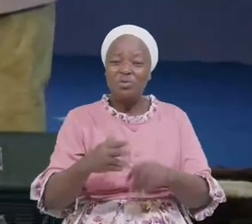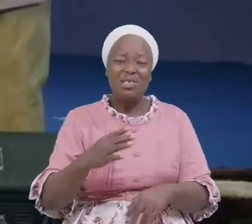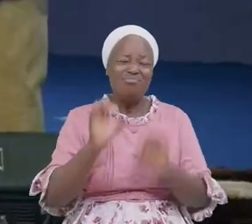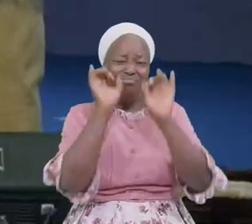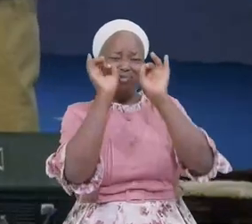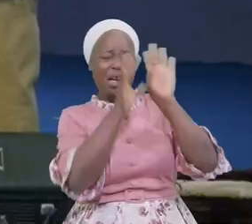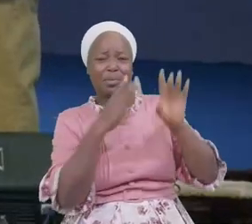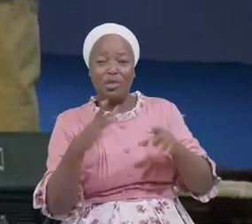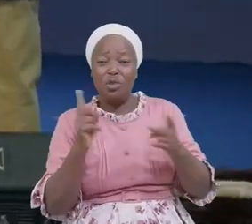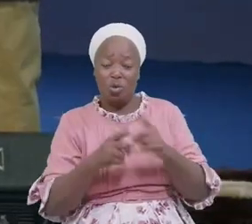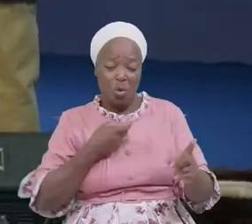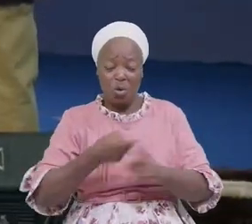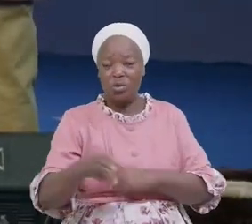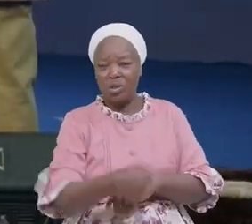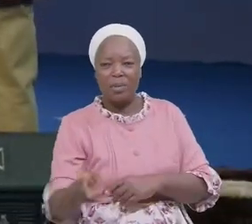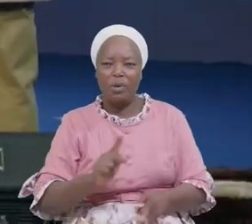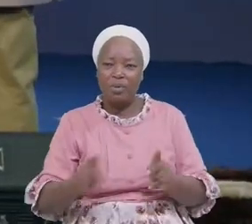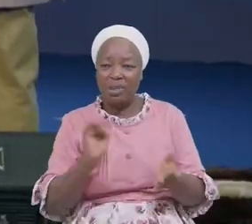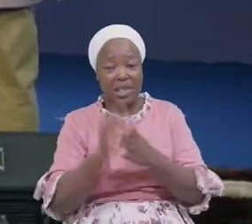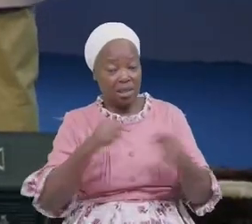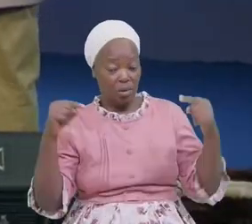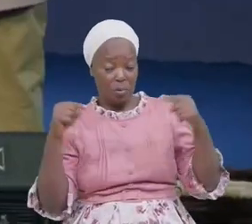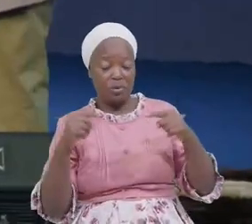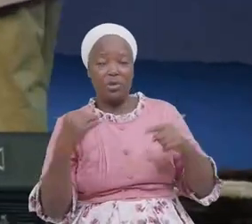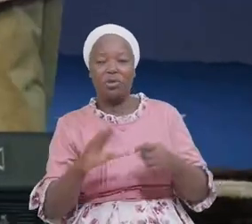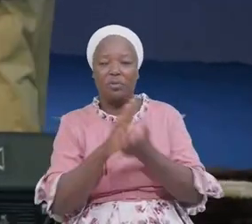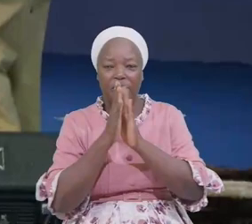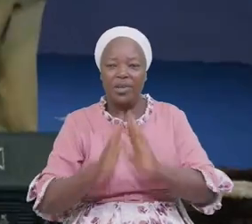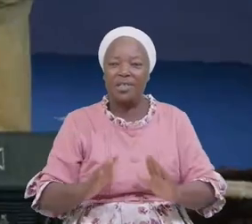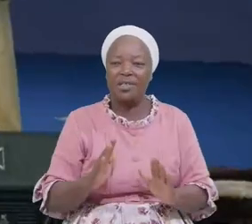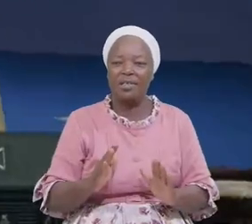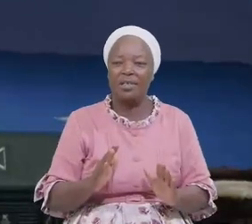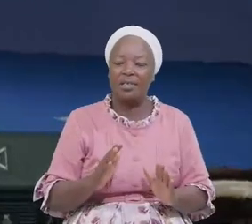Faire des choses terribles pour nuire aux autres, c'est ça l'opposé de la paix.